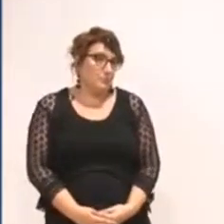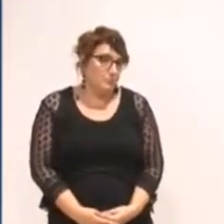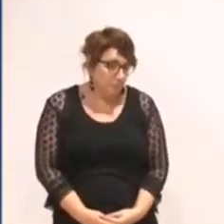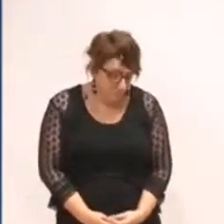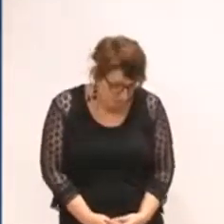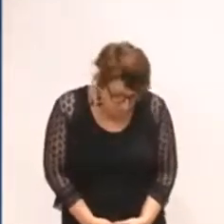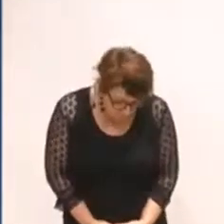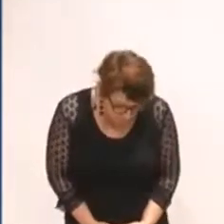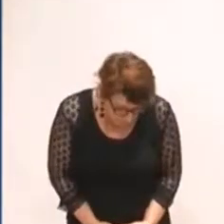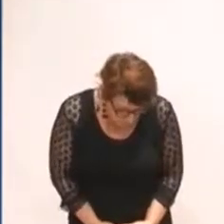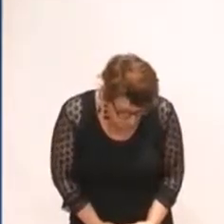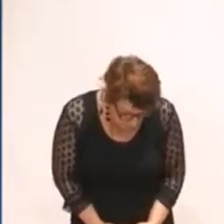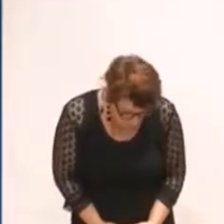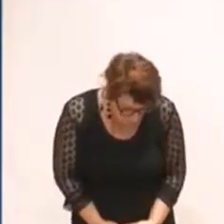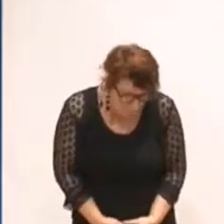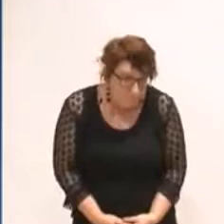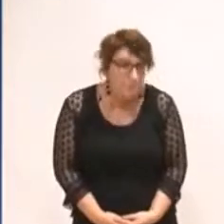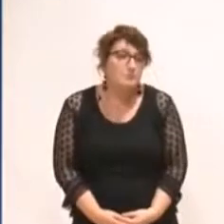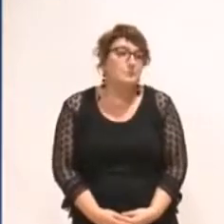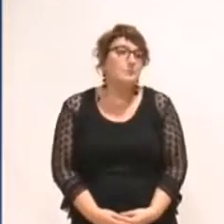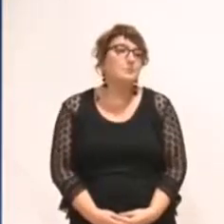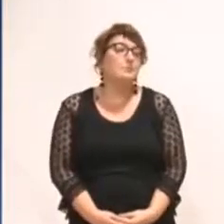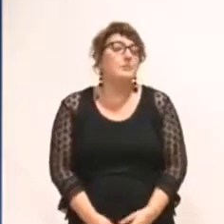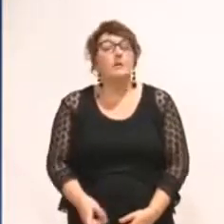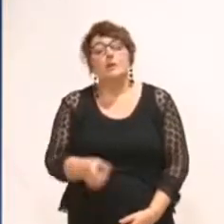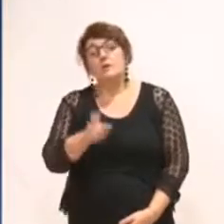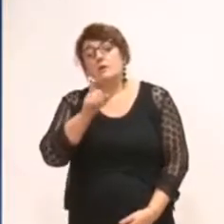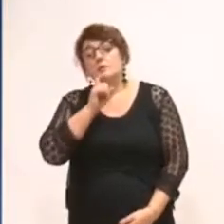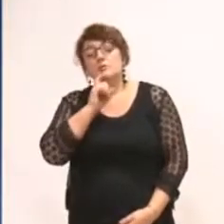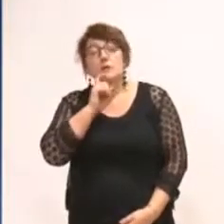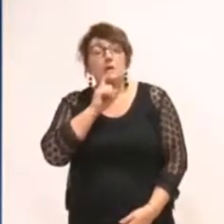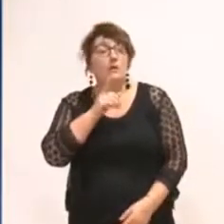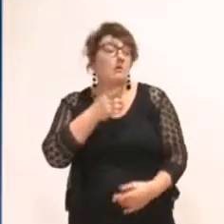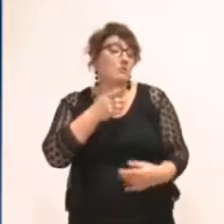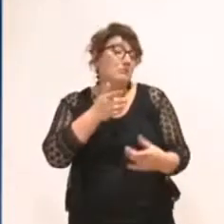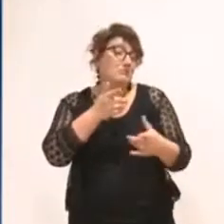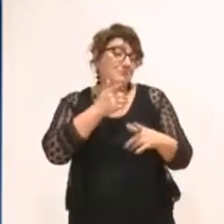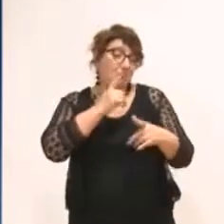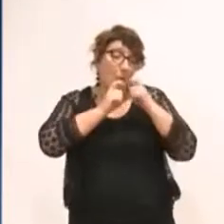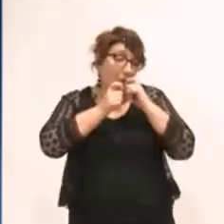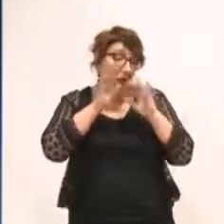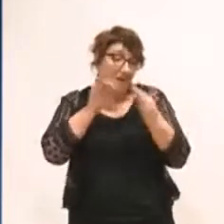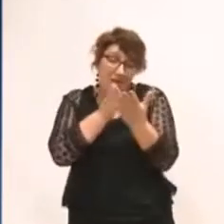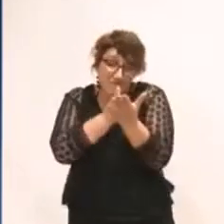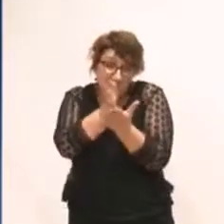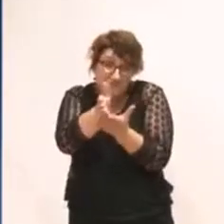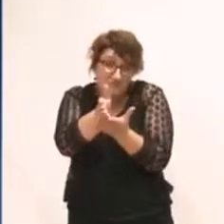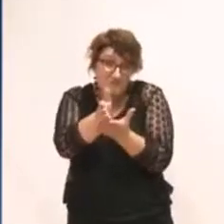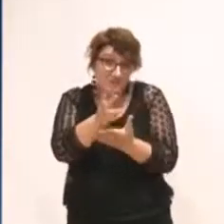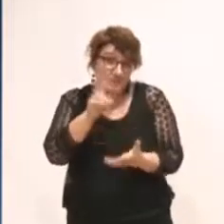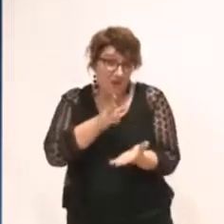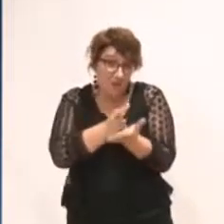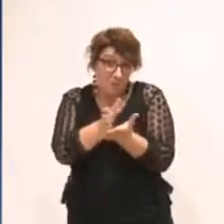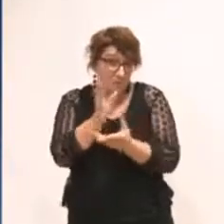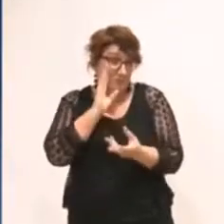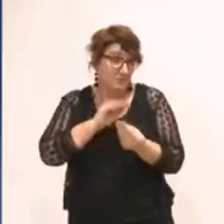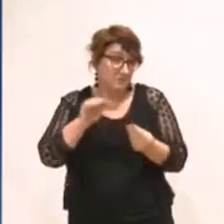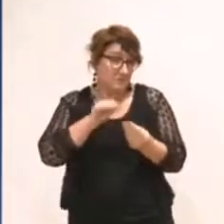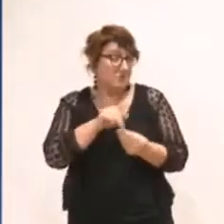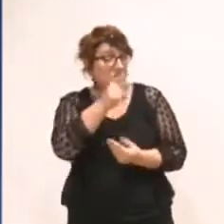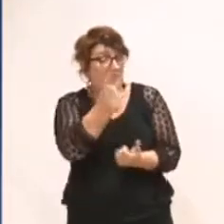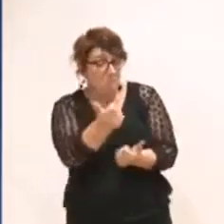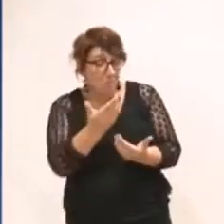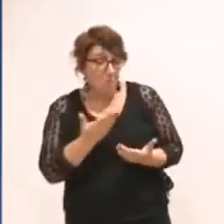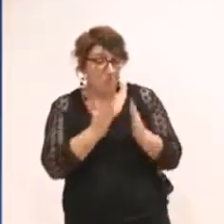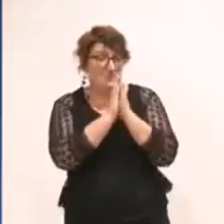On a parlé du fond tout à l'heure. Hein. C'est vrai que la question aussi du fond se pose. Vous proposez 500 livres. 500 livres, c'est